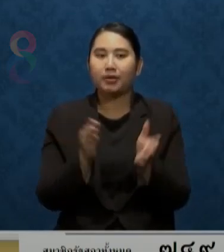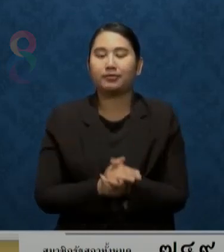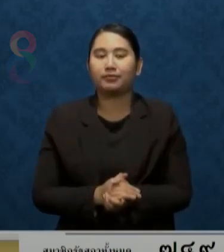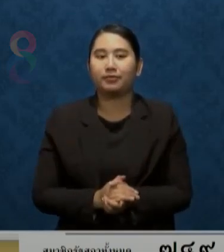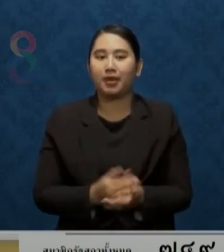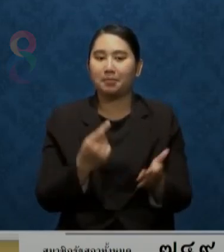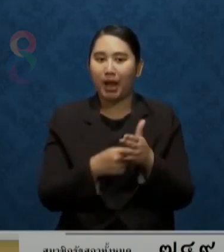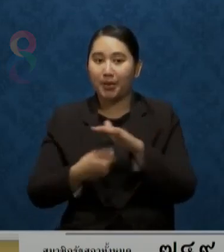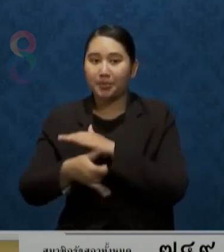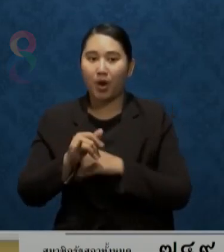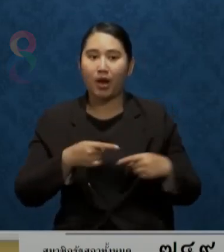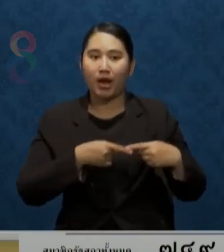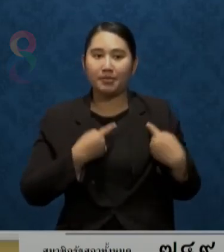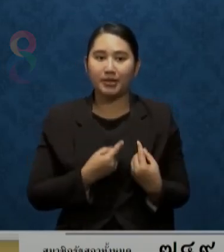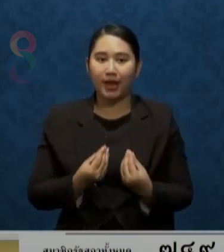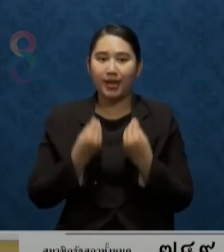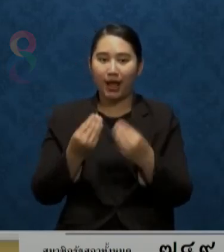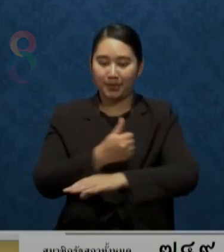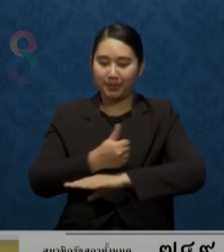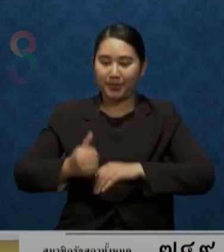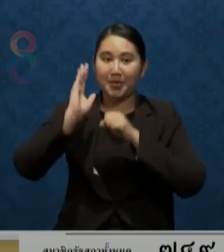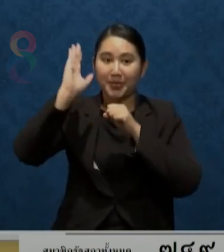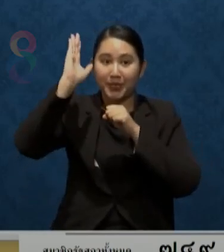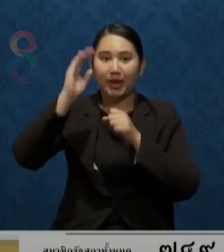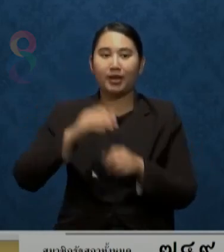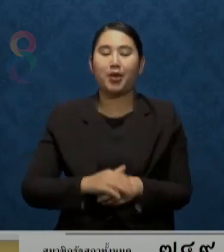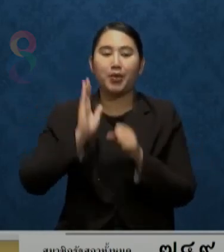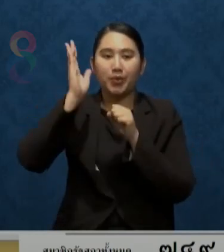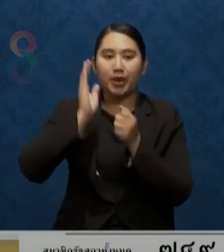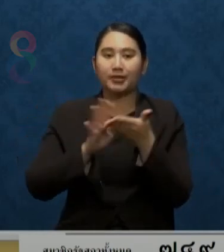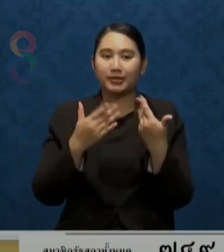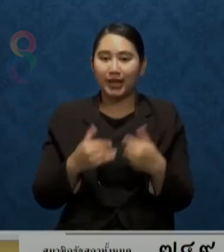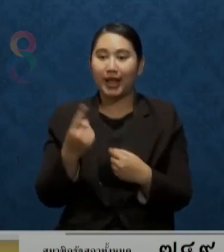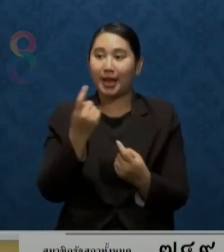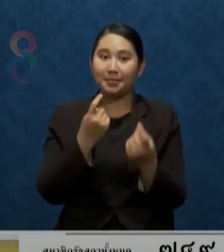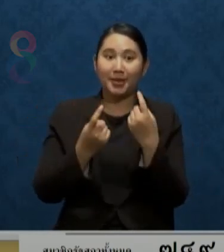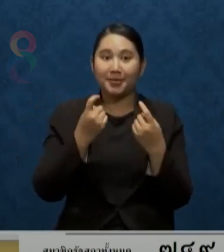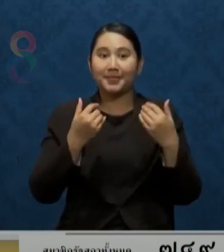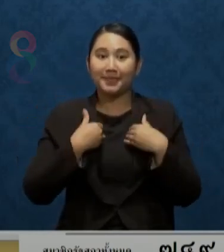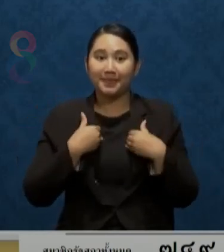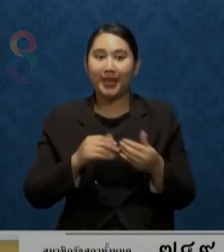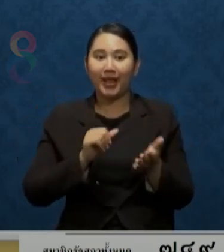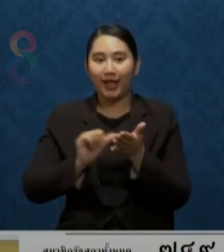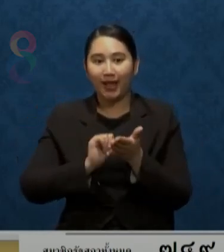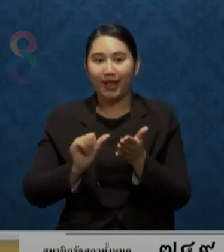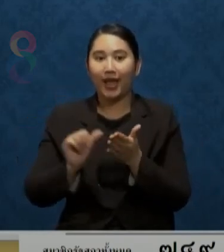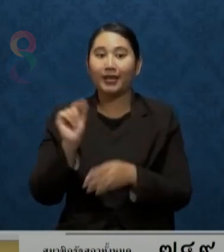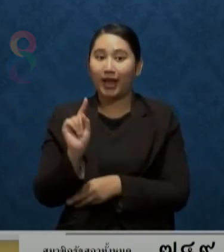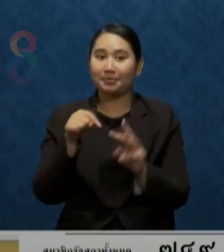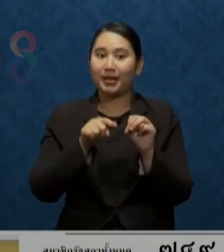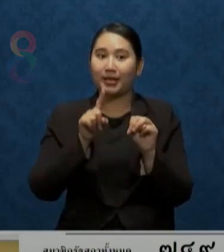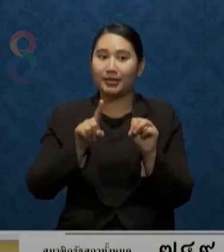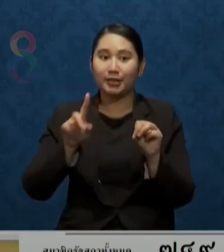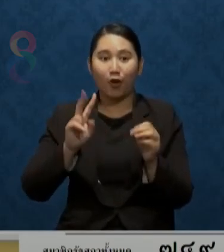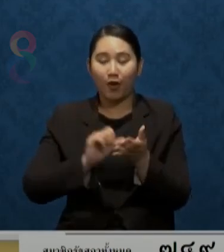ากันตัวไปให้กำลังใจไปขึ้นเวทีนะครับพอขึ้นเวทีเสร็จก็เด็กก็ถามว่าจะแก้ไขมาตรา